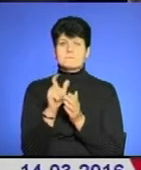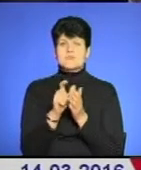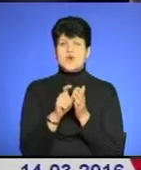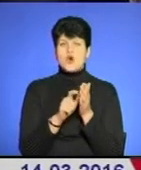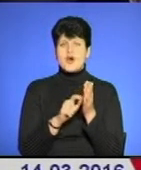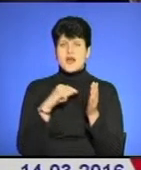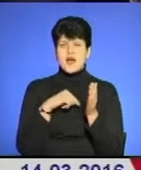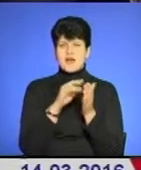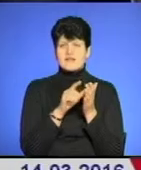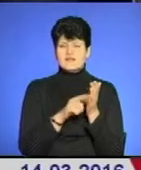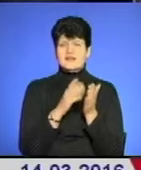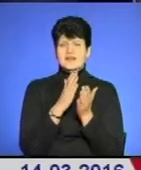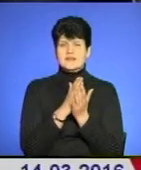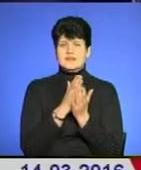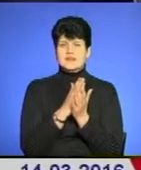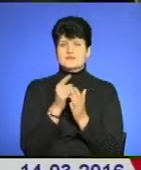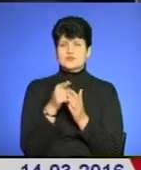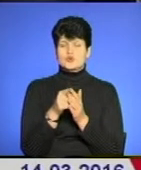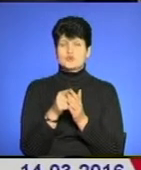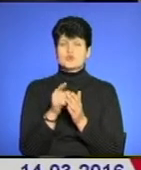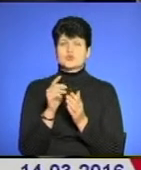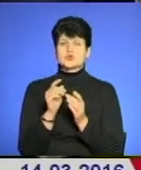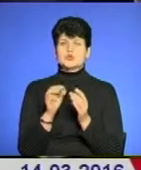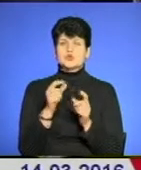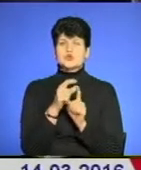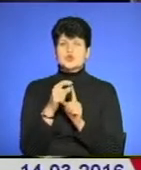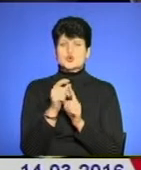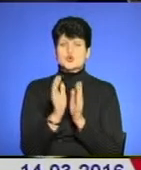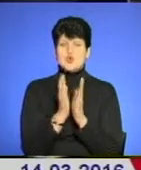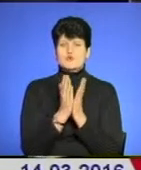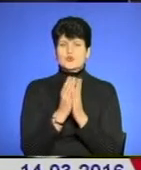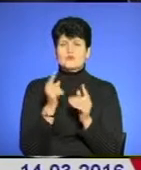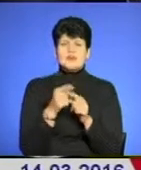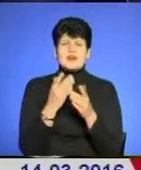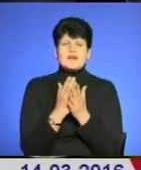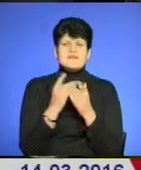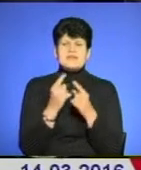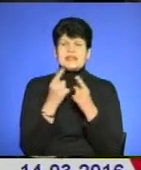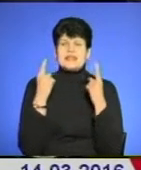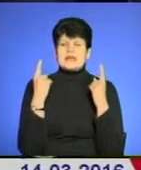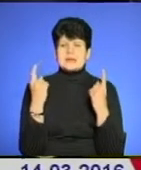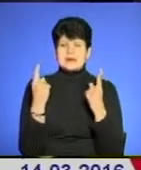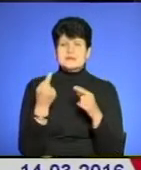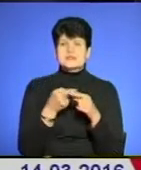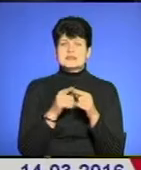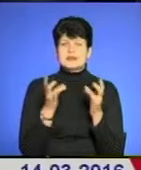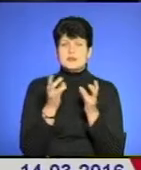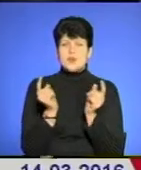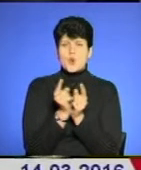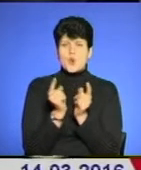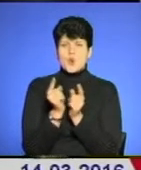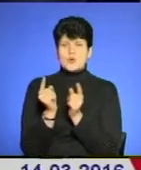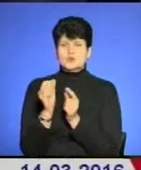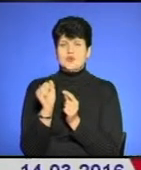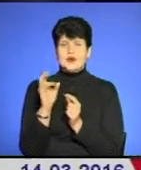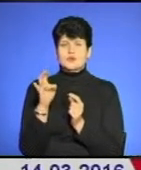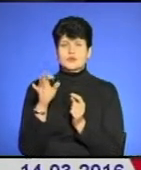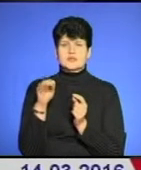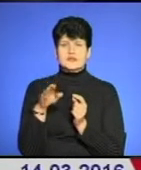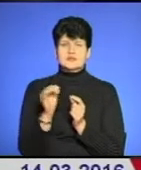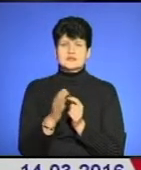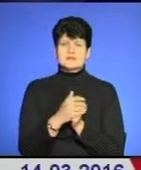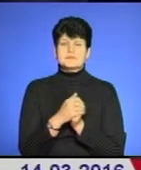яка є у тому енциклопедичному словнику, там є велика, так? А це треба було коротенько, анотація. Ну,